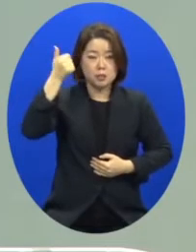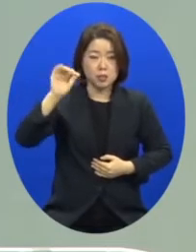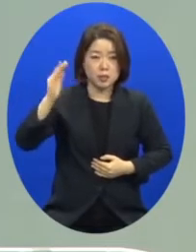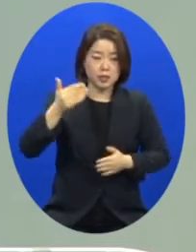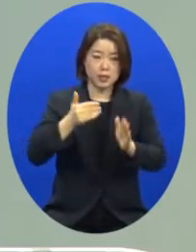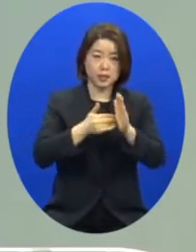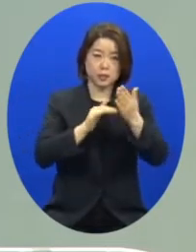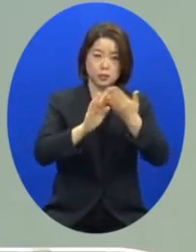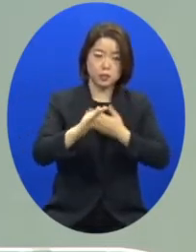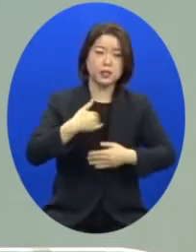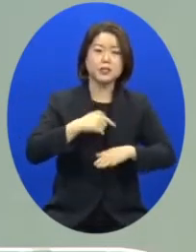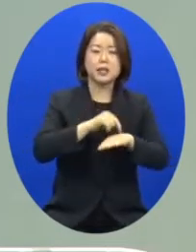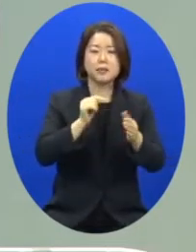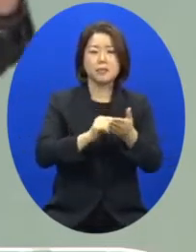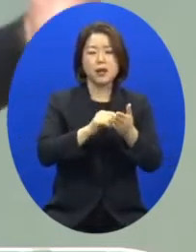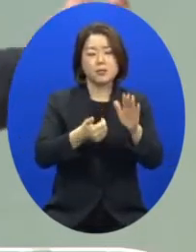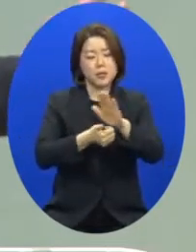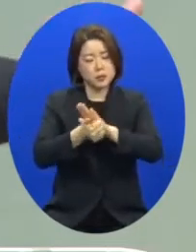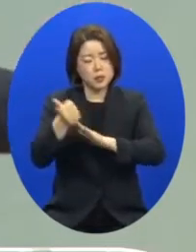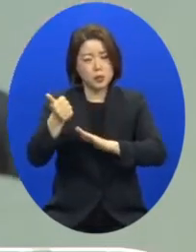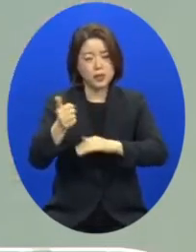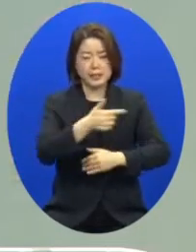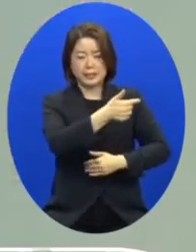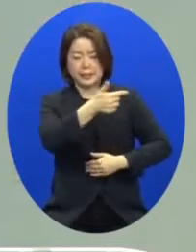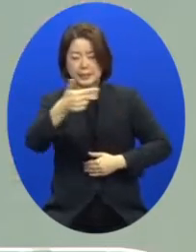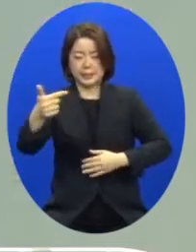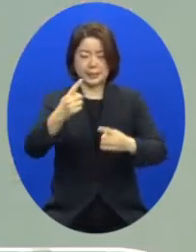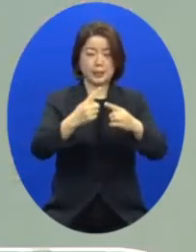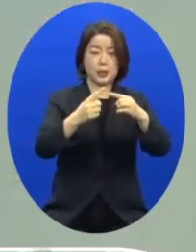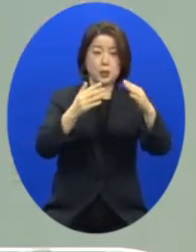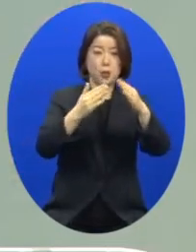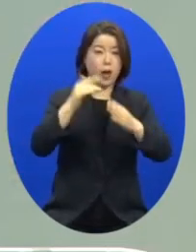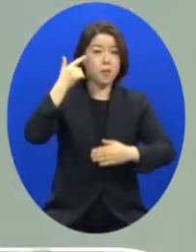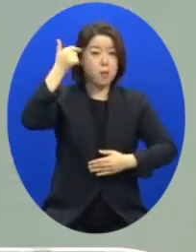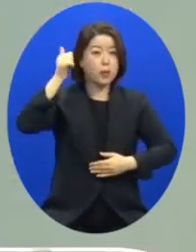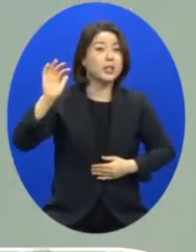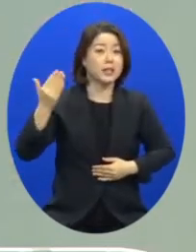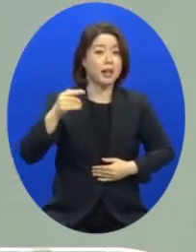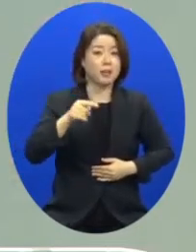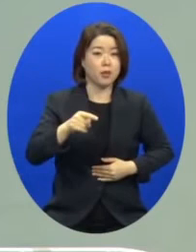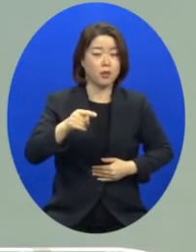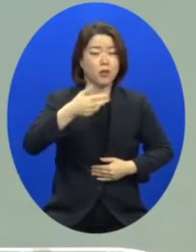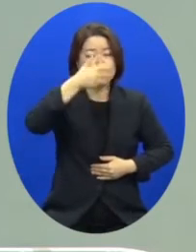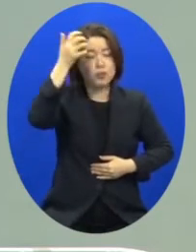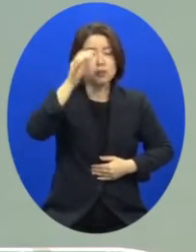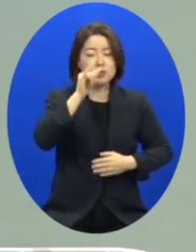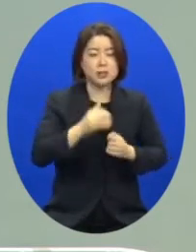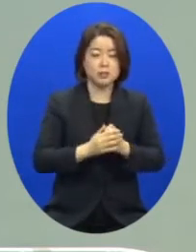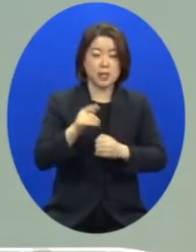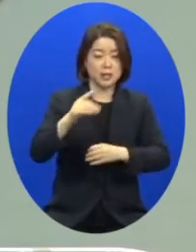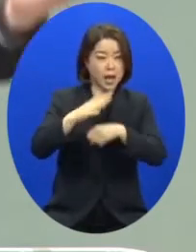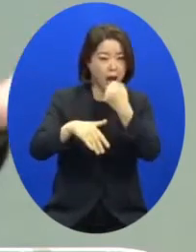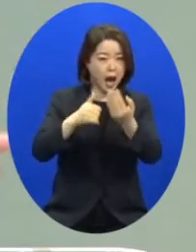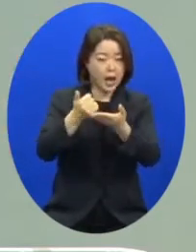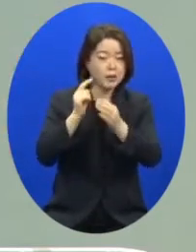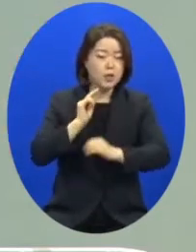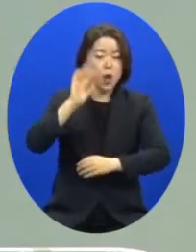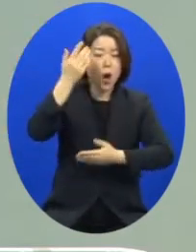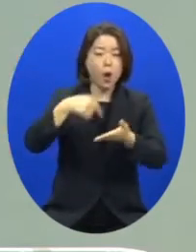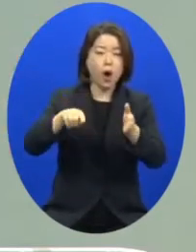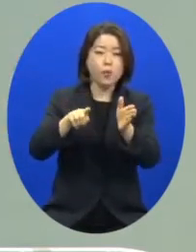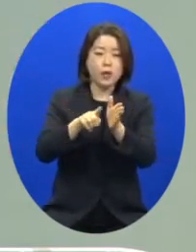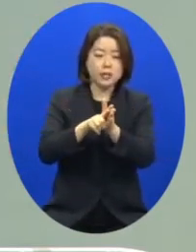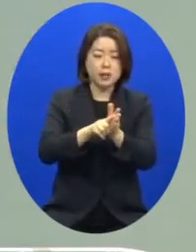제 마음의 소원 은 큰 교회의 목사가 되는 것이었습니다 그것은 하나님의 영광을 위해서 많은 사람의 영혼을